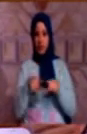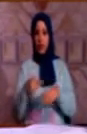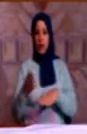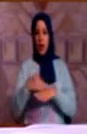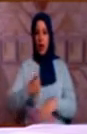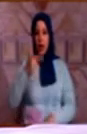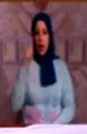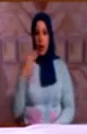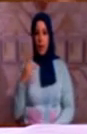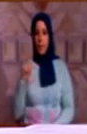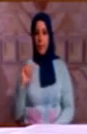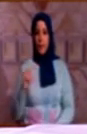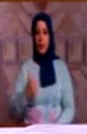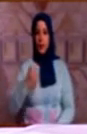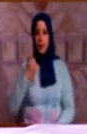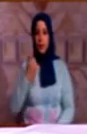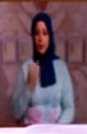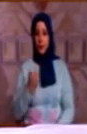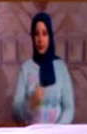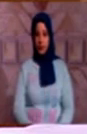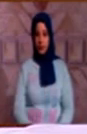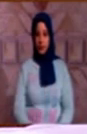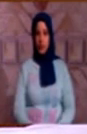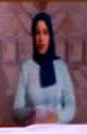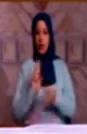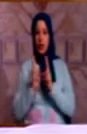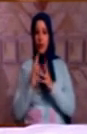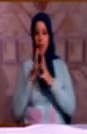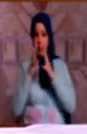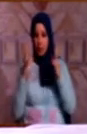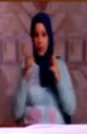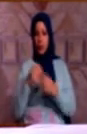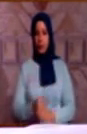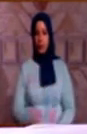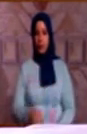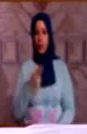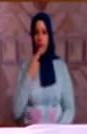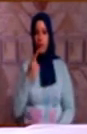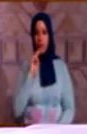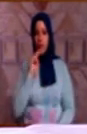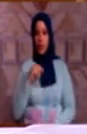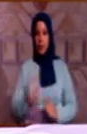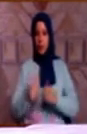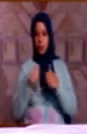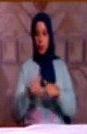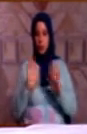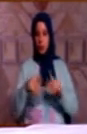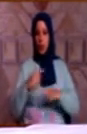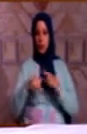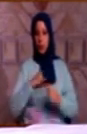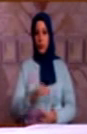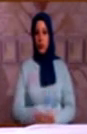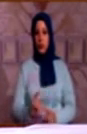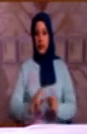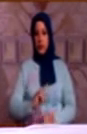العلمين نتمنى نشوف حفلات كبيره وفنانين بيتجولوا مع الناس ويعملوا ترويج لهذه